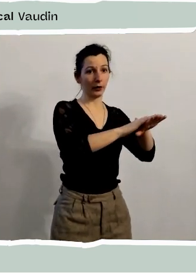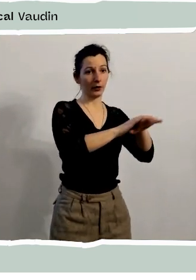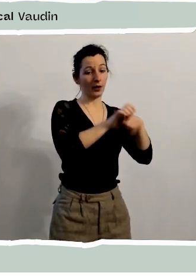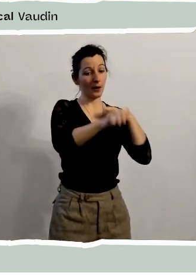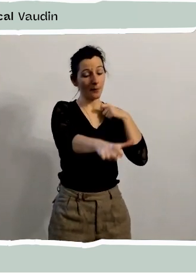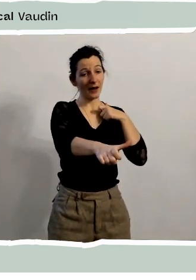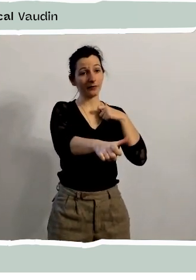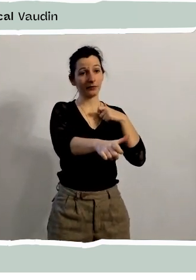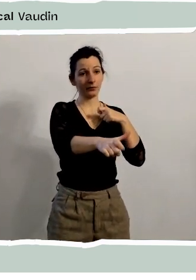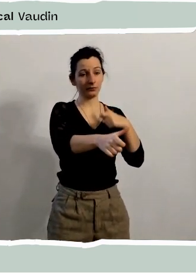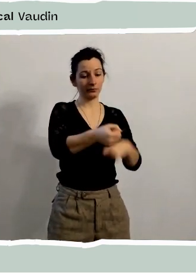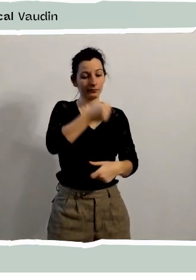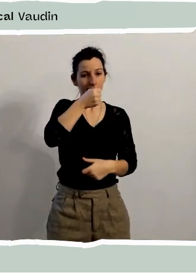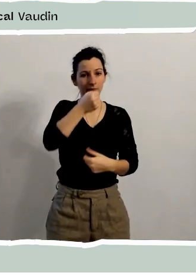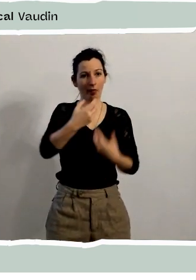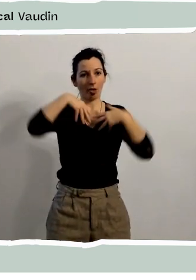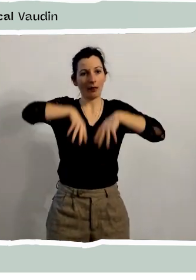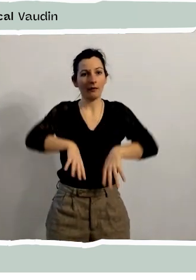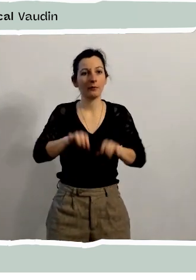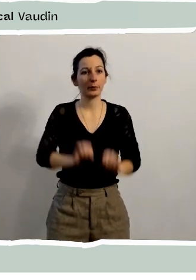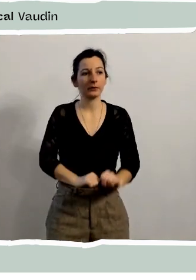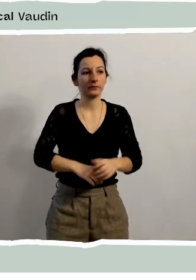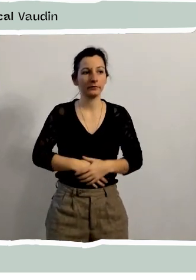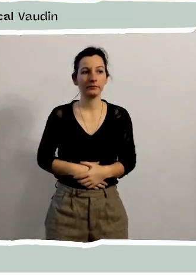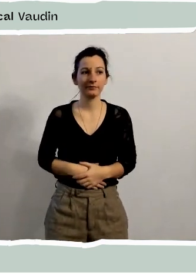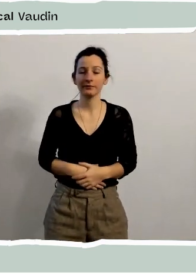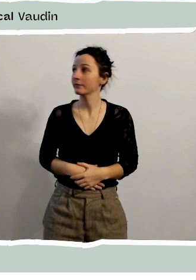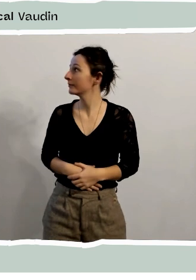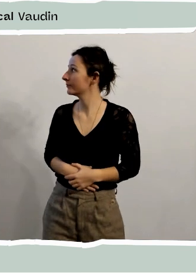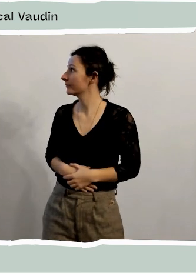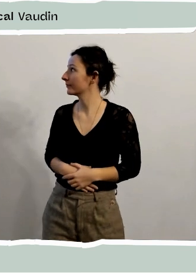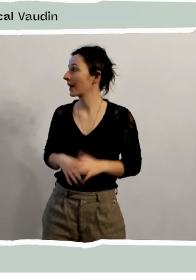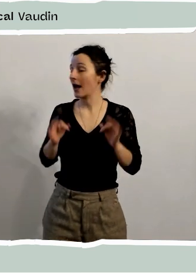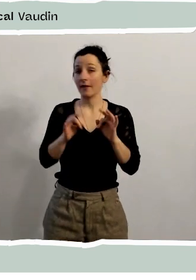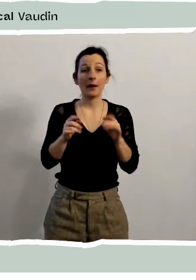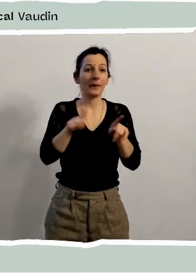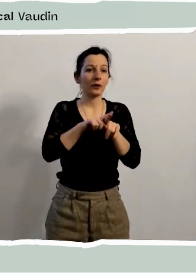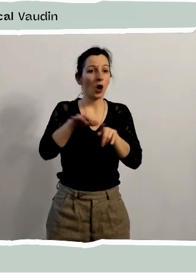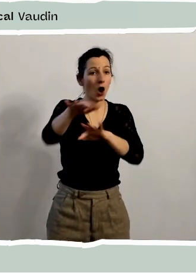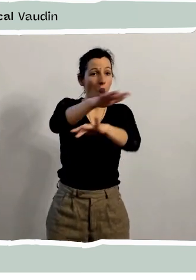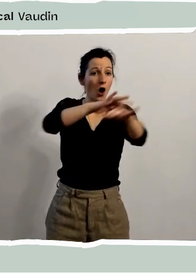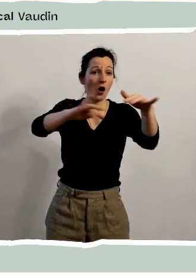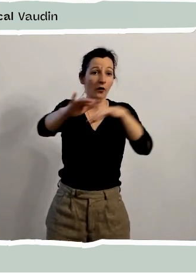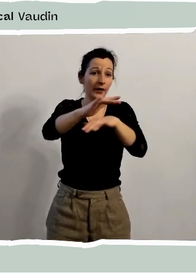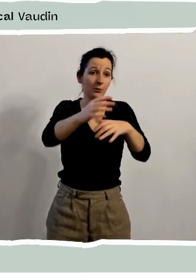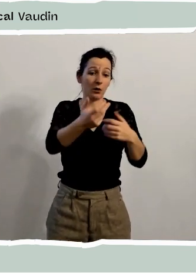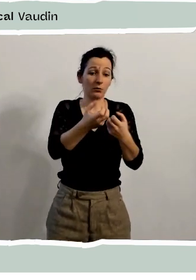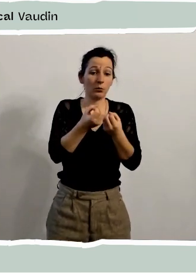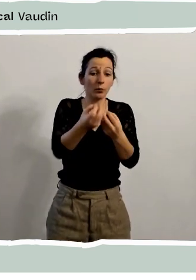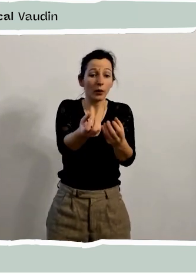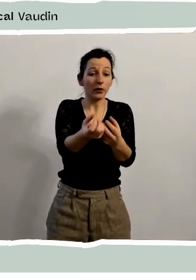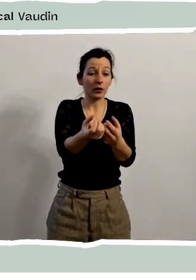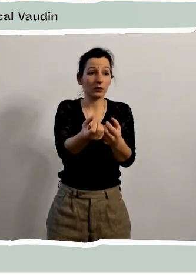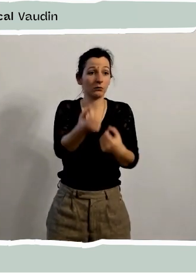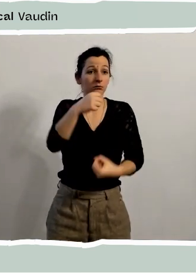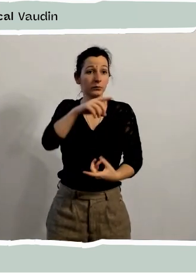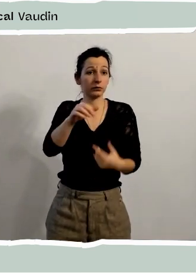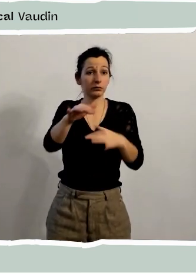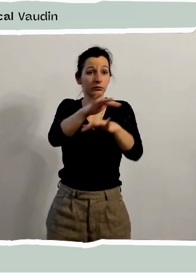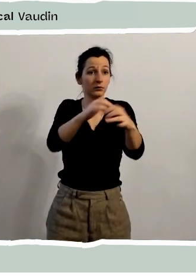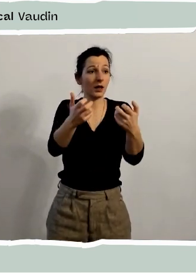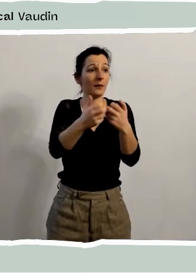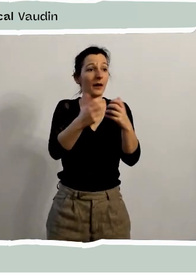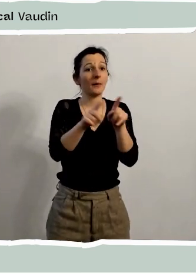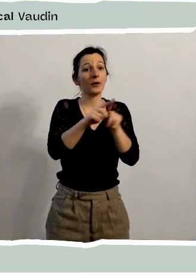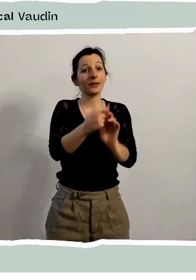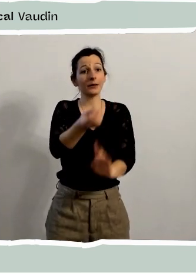On s'est concentré sur l'homme, mais la faune sauvage aussi est impactée par ces perturbateurs endocriniens. Les animaux que l'on